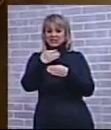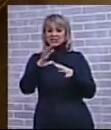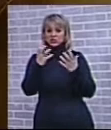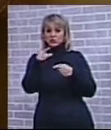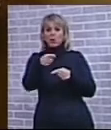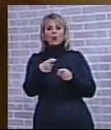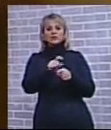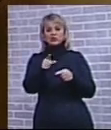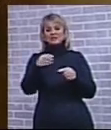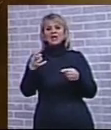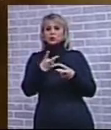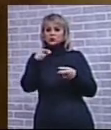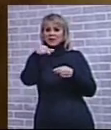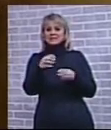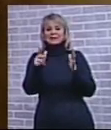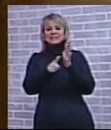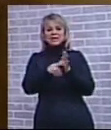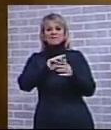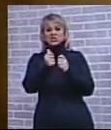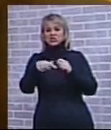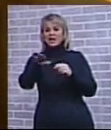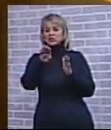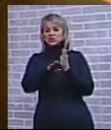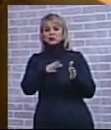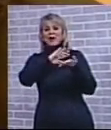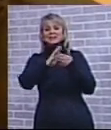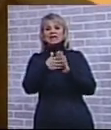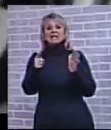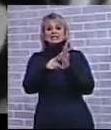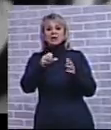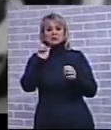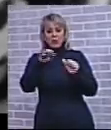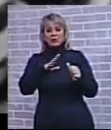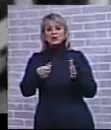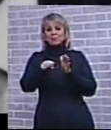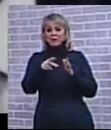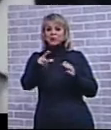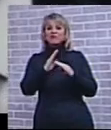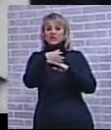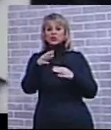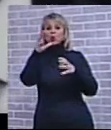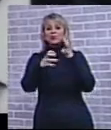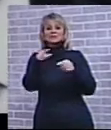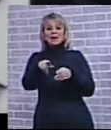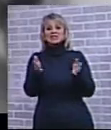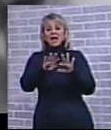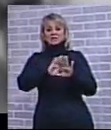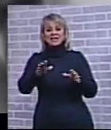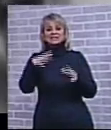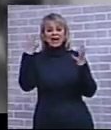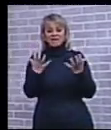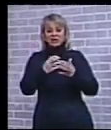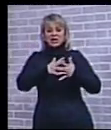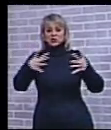И они там очень острые. Там 7 внештатных ситуаций. 7 раз они должны были погибнуть. Выйдя в космос, Леонов чуть там не остался.